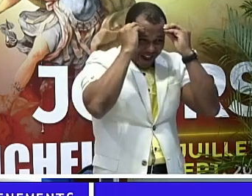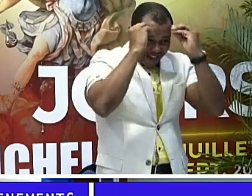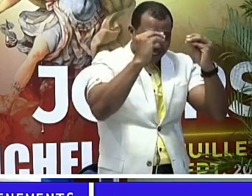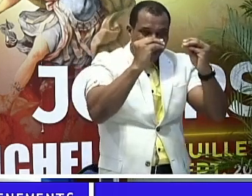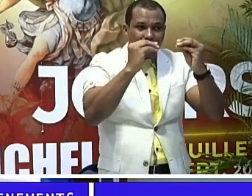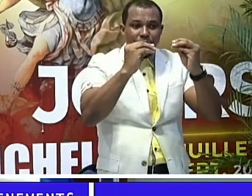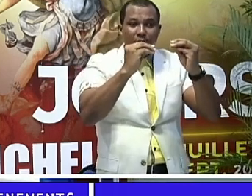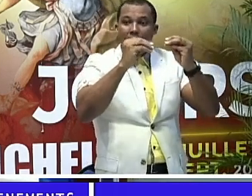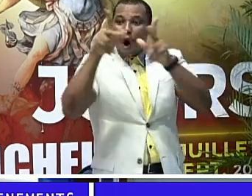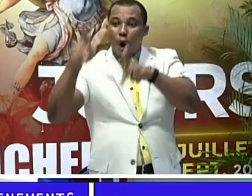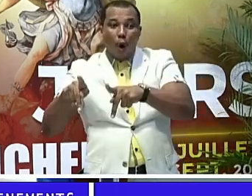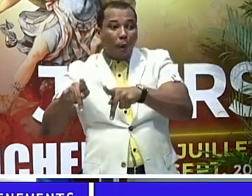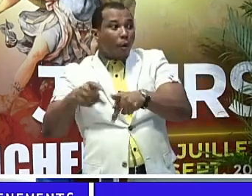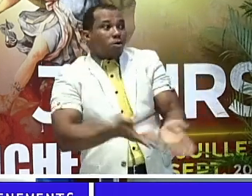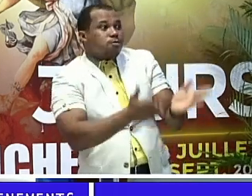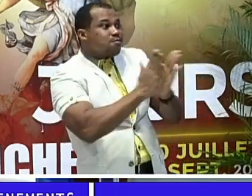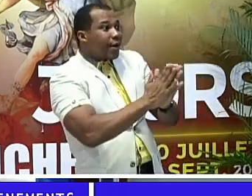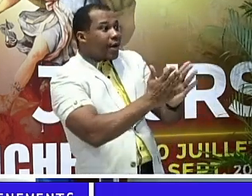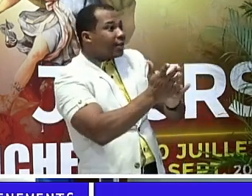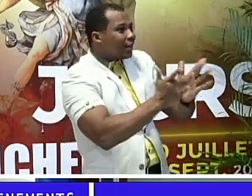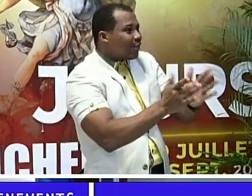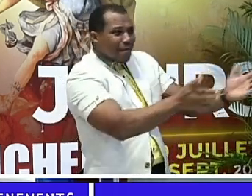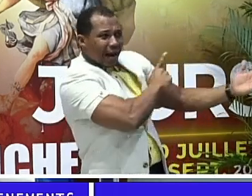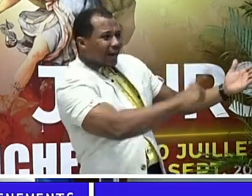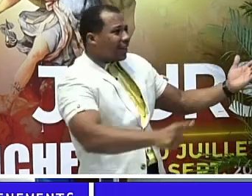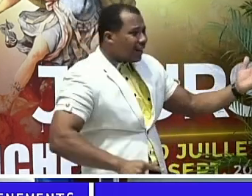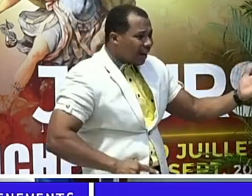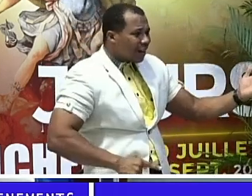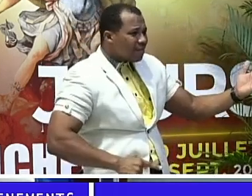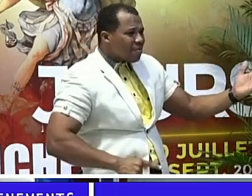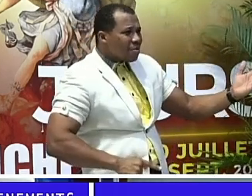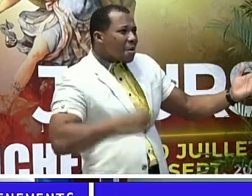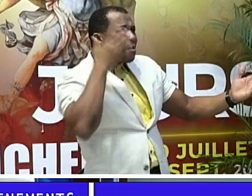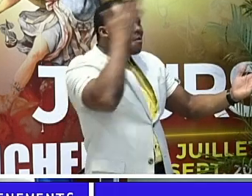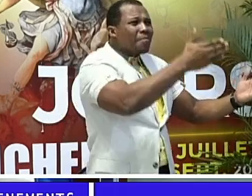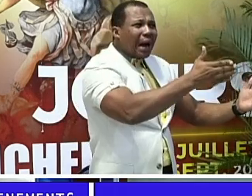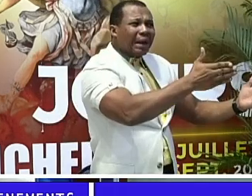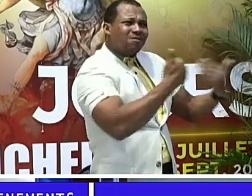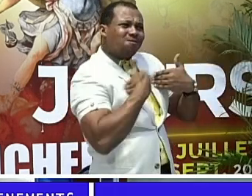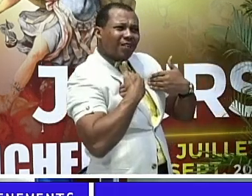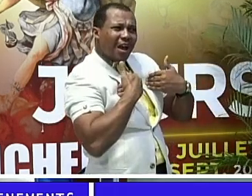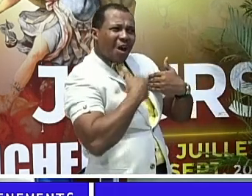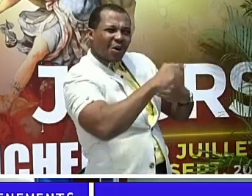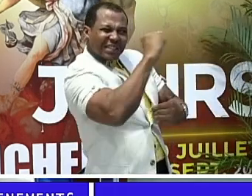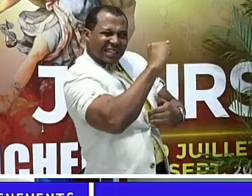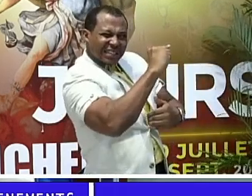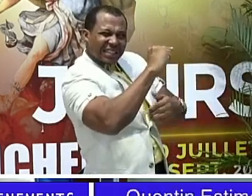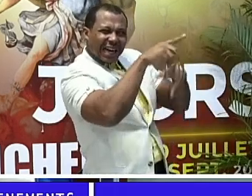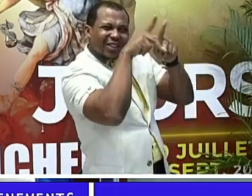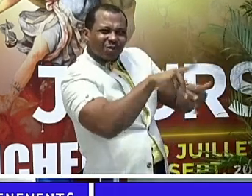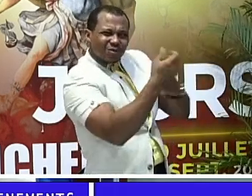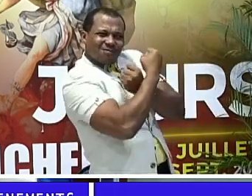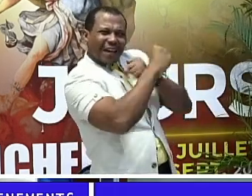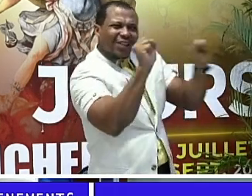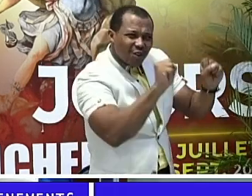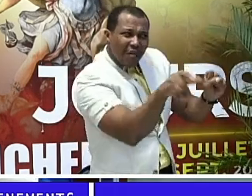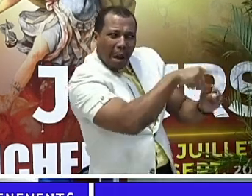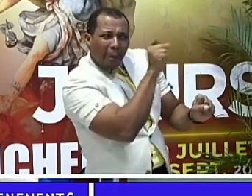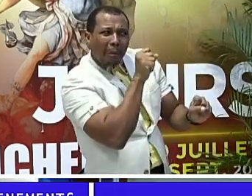Quelqu'un lui demanda, « Seigneur, n'y aura-t-il que peu de gens à être sauvés ?»